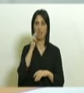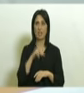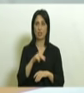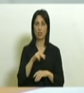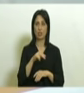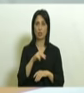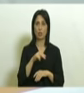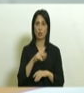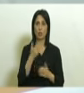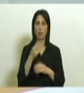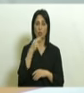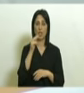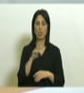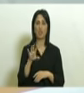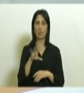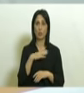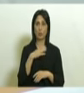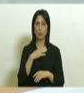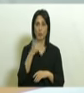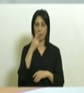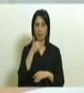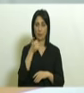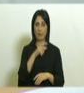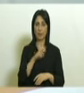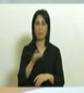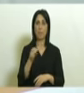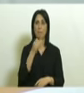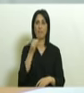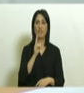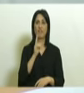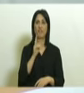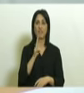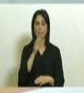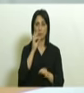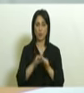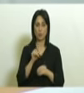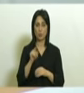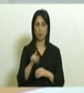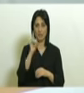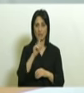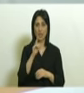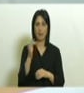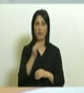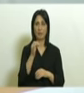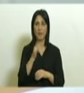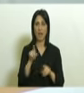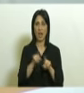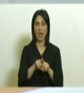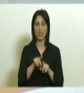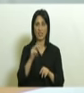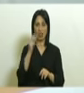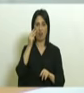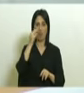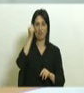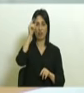დანაშაულიო. თუ დანაშაული იყო ბატონო პრემიერო, მაინტერესებს ვინაგო ამაზე პასუხი და იცით რა მაინტერესებს? აი ესეთი ვაჟკაცი